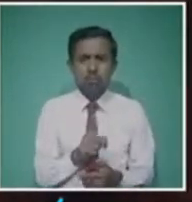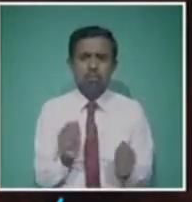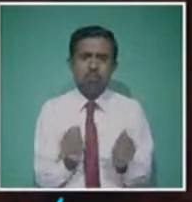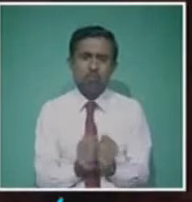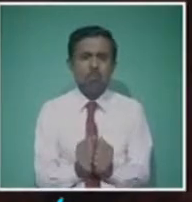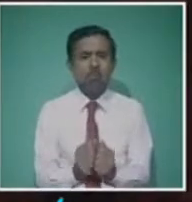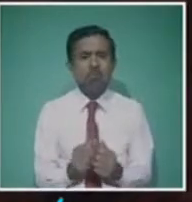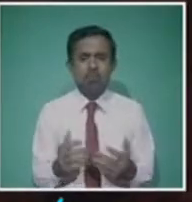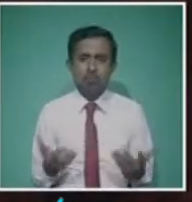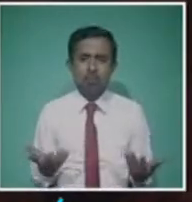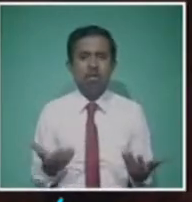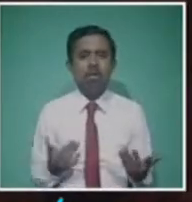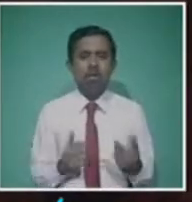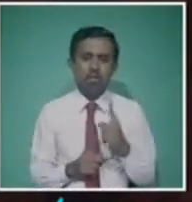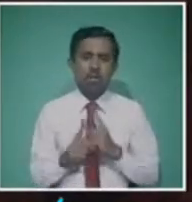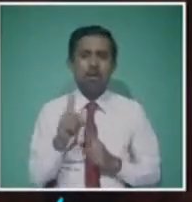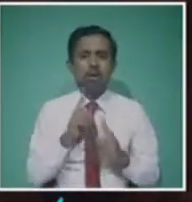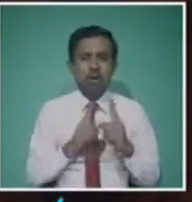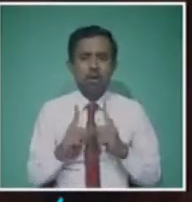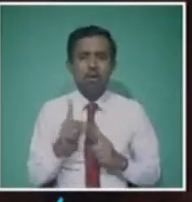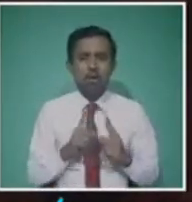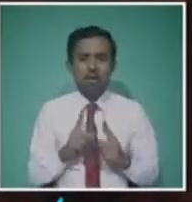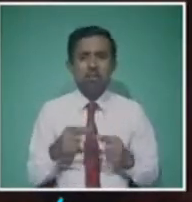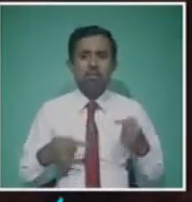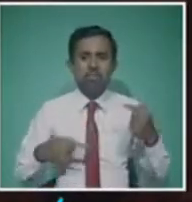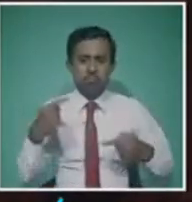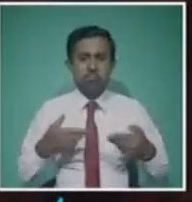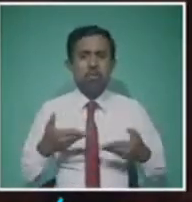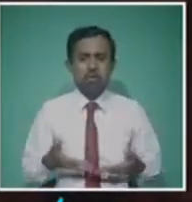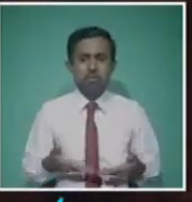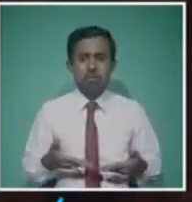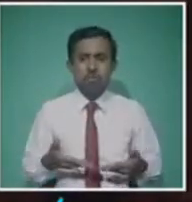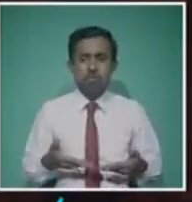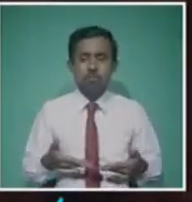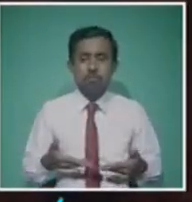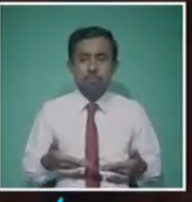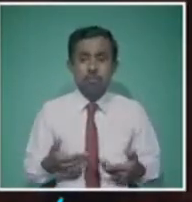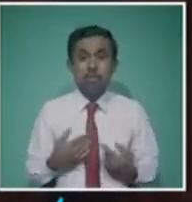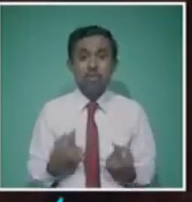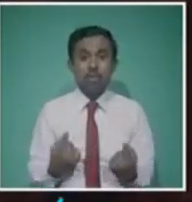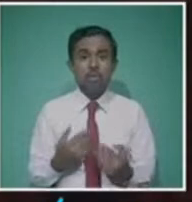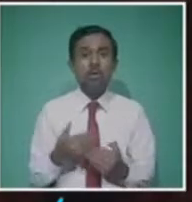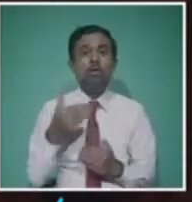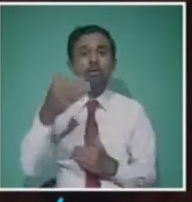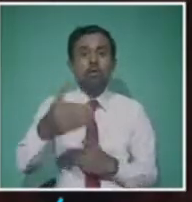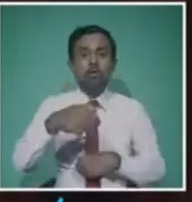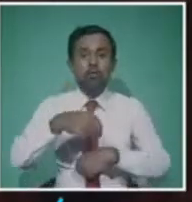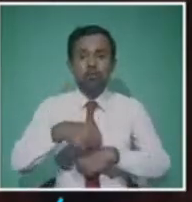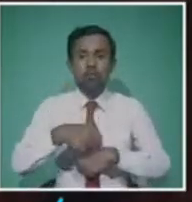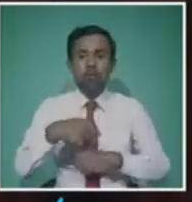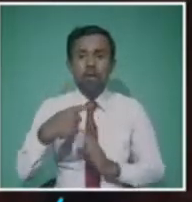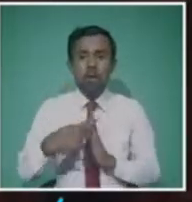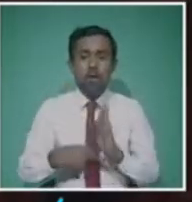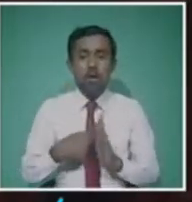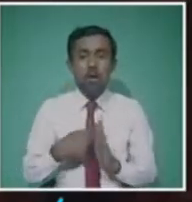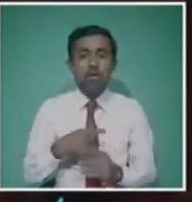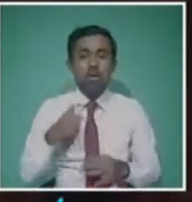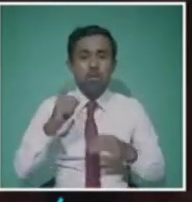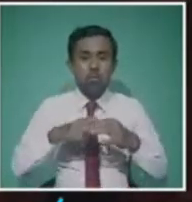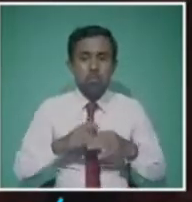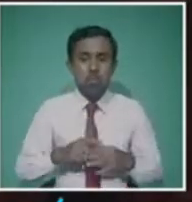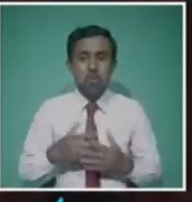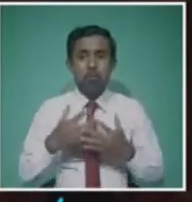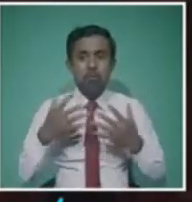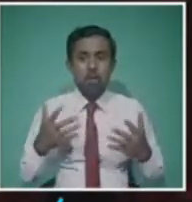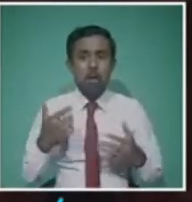රහිත සාකච්ඡාවක් වෙනුවෙන් තමයි මේ විවාදය අපි කටයුතු කරන්නේ. අපිට අවශ්‍ය වෙලා තියෙනවා ඉදිරි කාල සීමාව තුළ මේ රටේ තියෙන ප්‍රධාන ප්‍රශ්නයන් ගණනාවක්